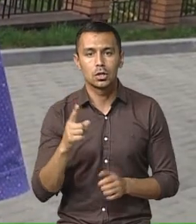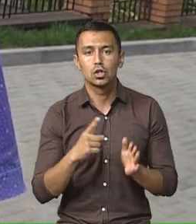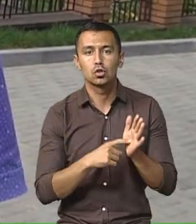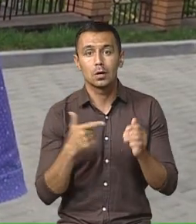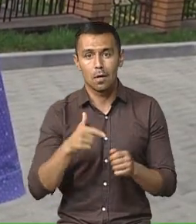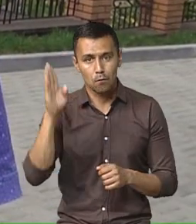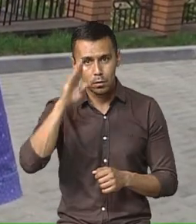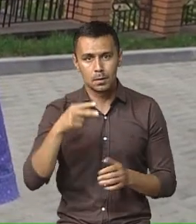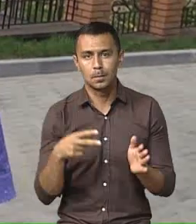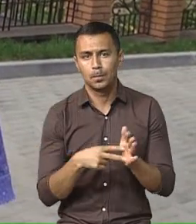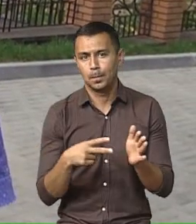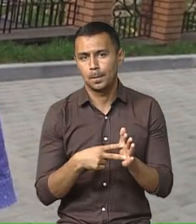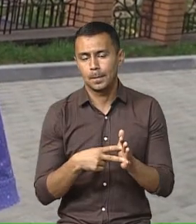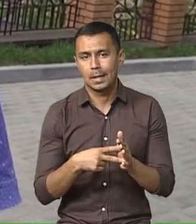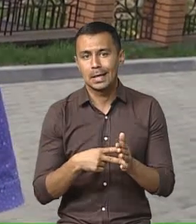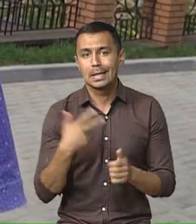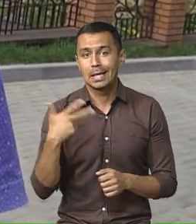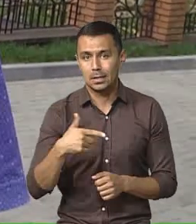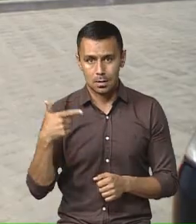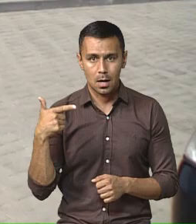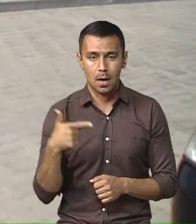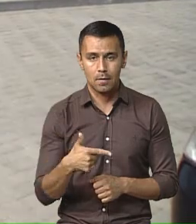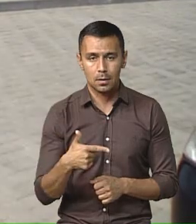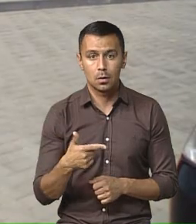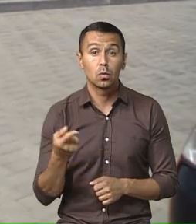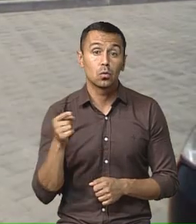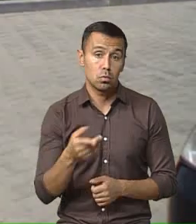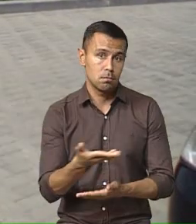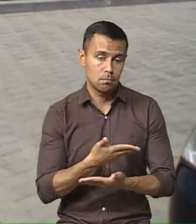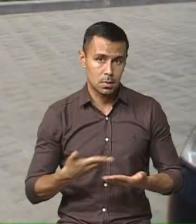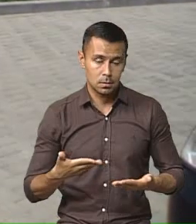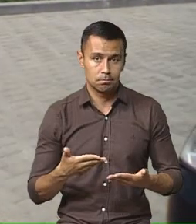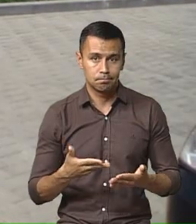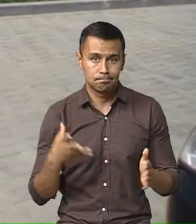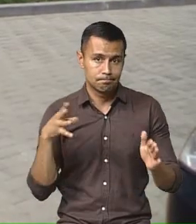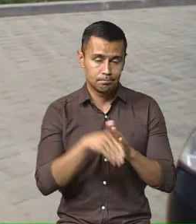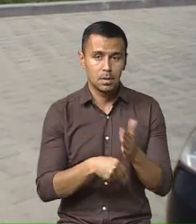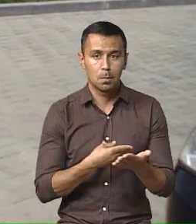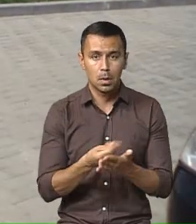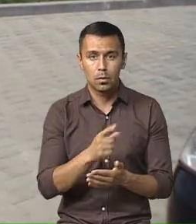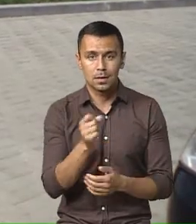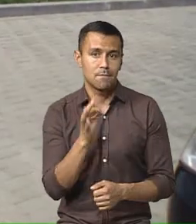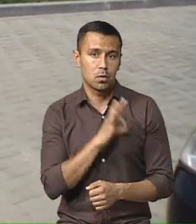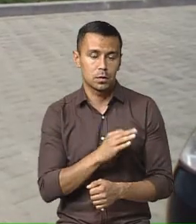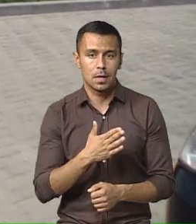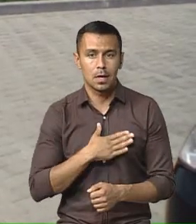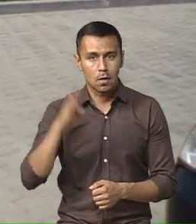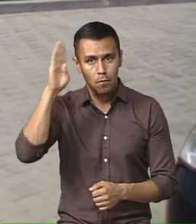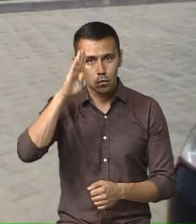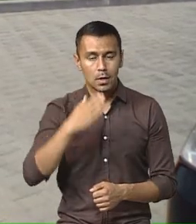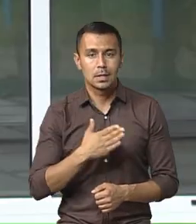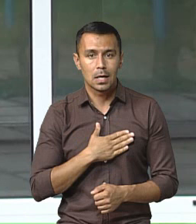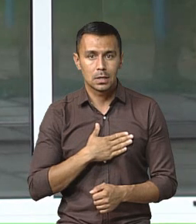грам води коштує 30 гривень. Тому і ми ввели плату за використання нашої води з